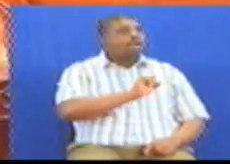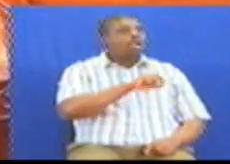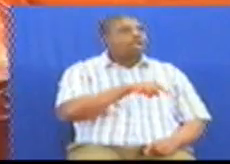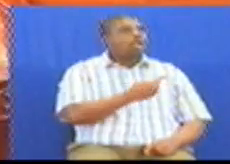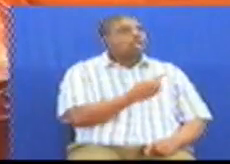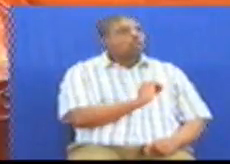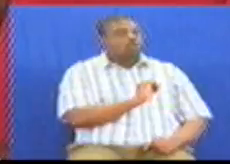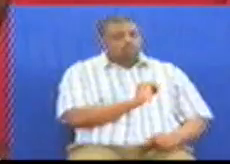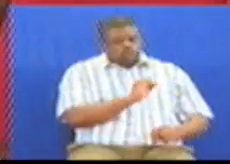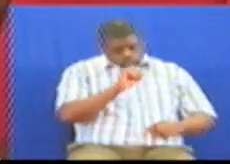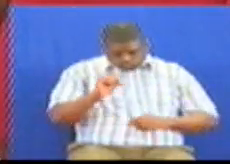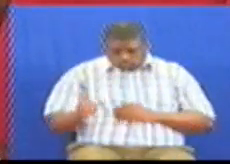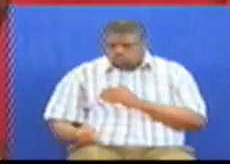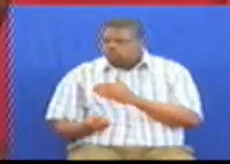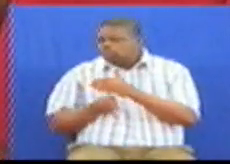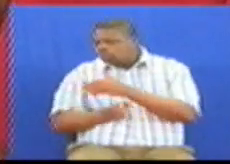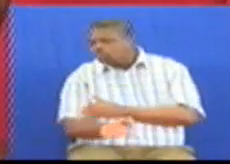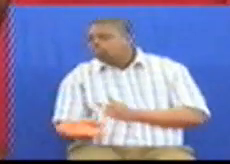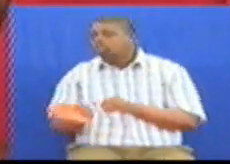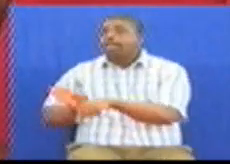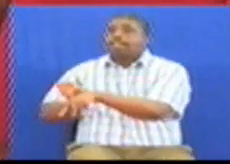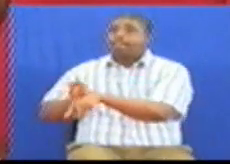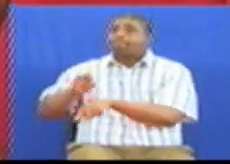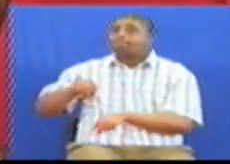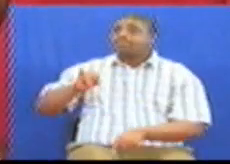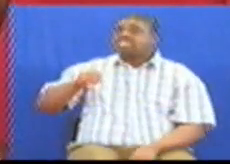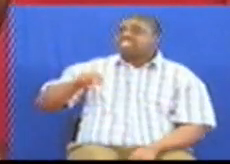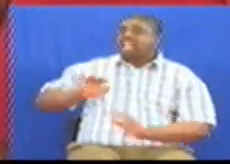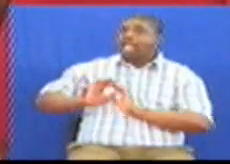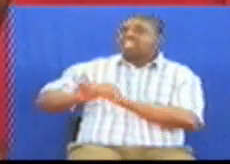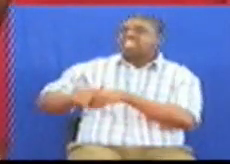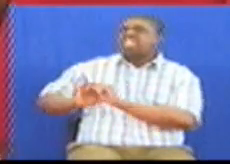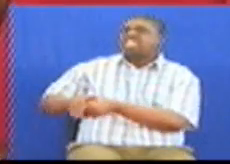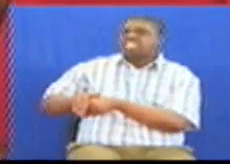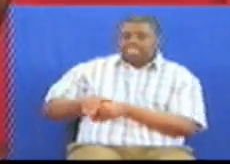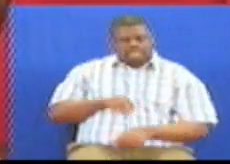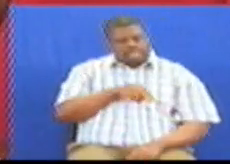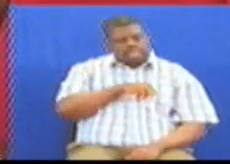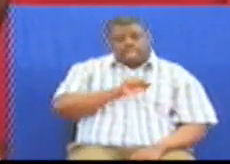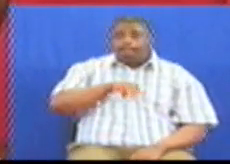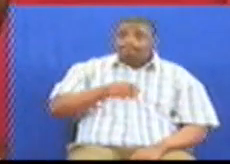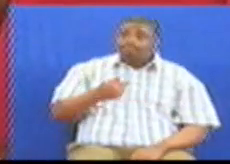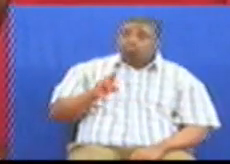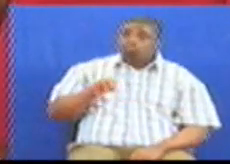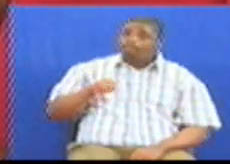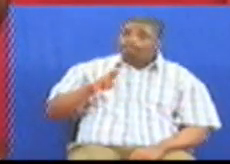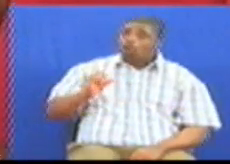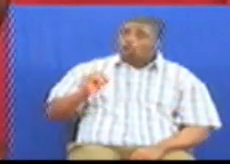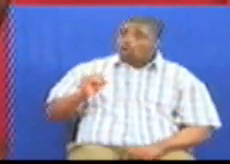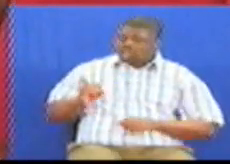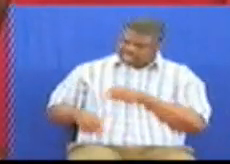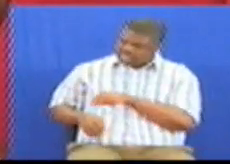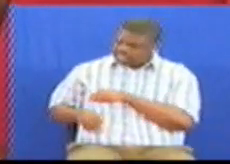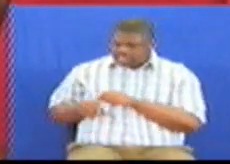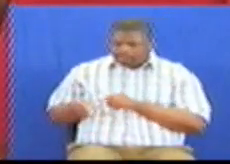na kutokezea Minazini na mtumbo. Barabara hii itatusaidia